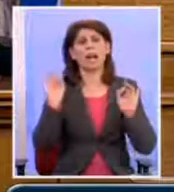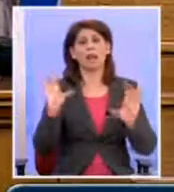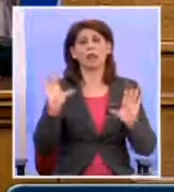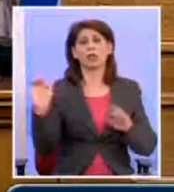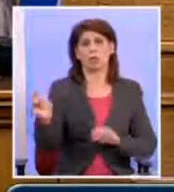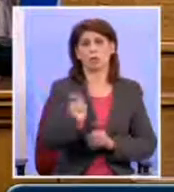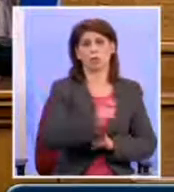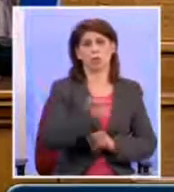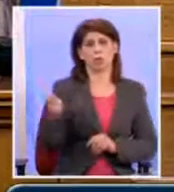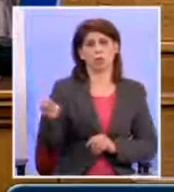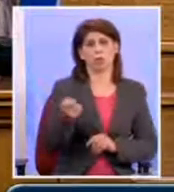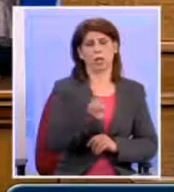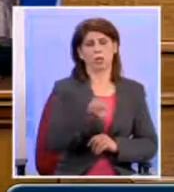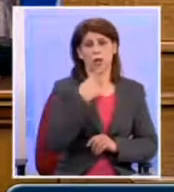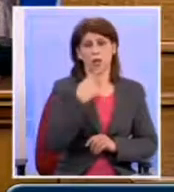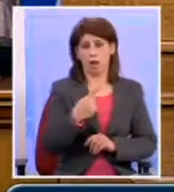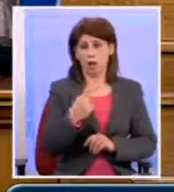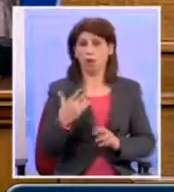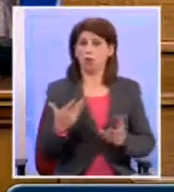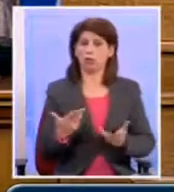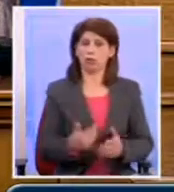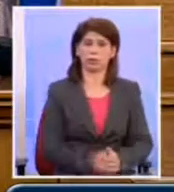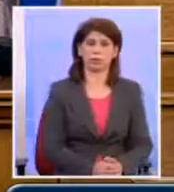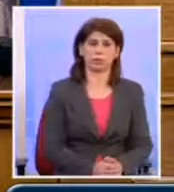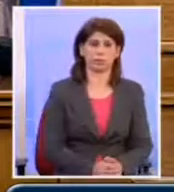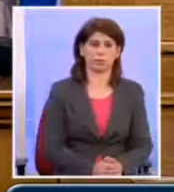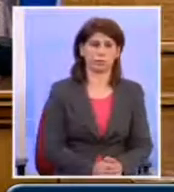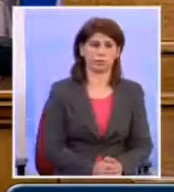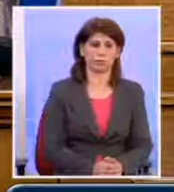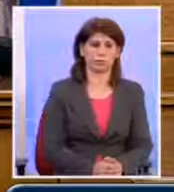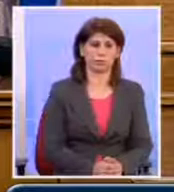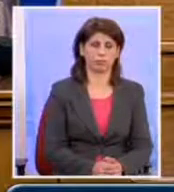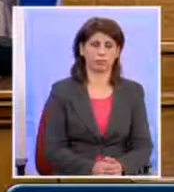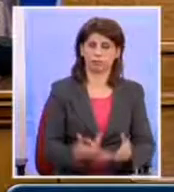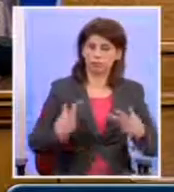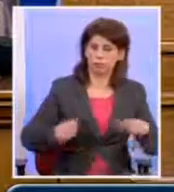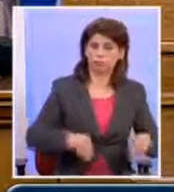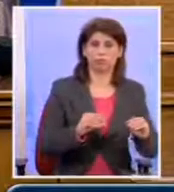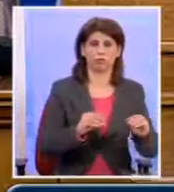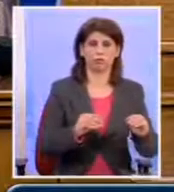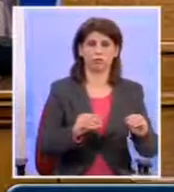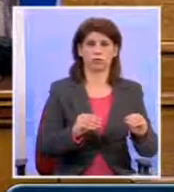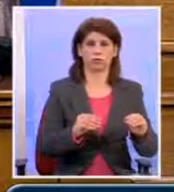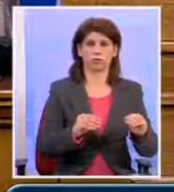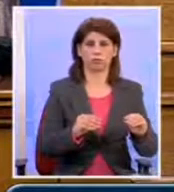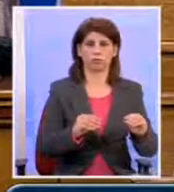του χρέους. Αναφέρομαι στο γεγονός ότι προς εκποίηση